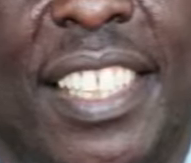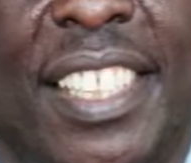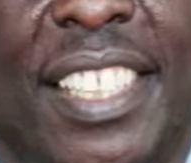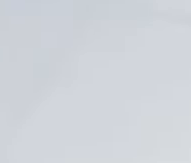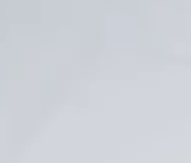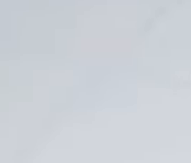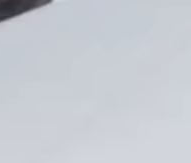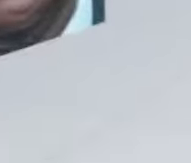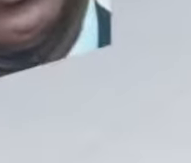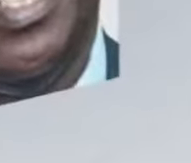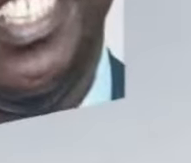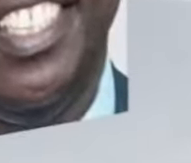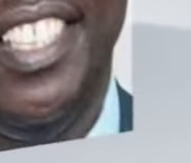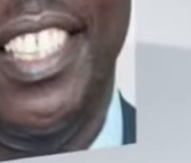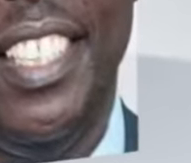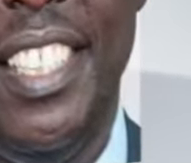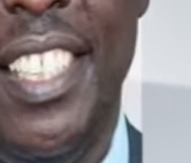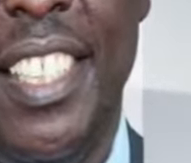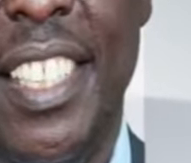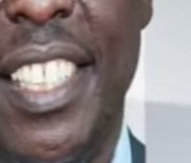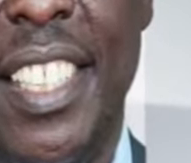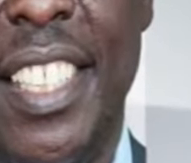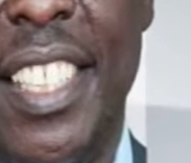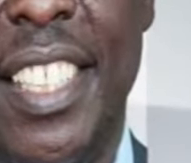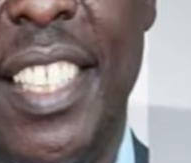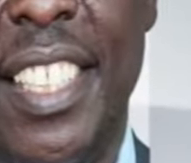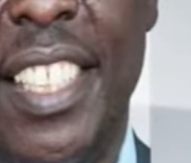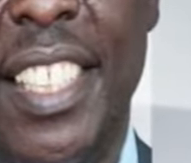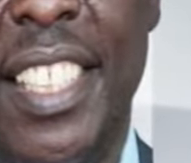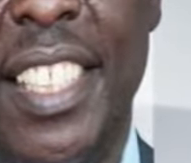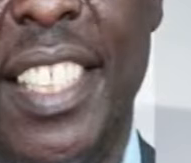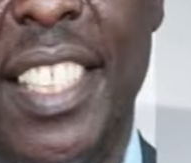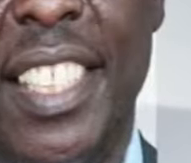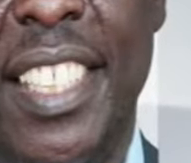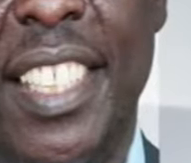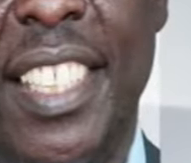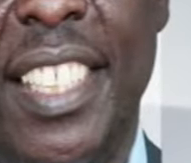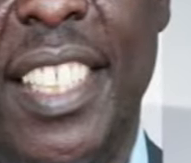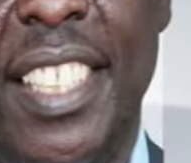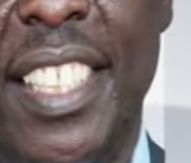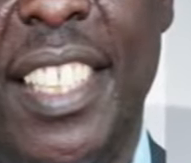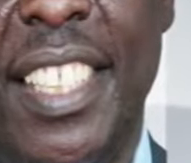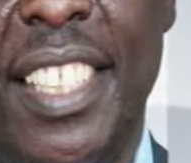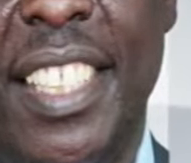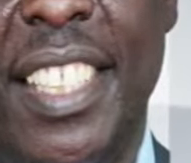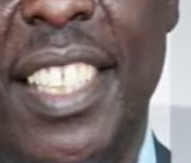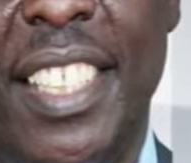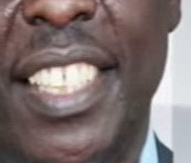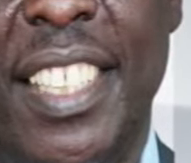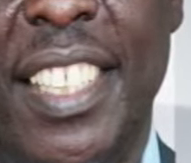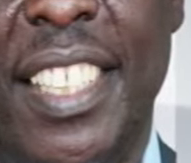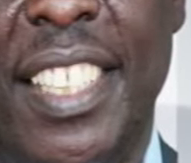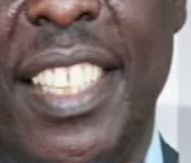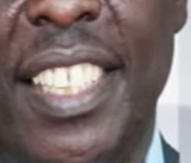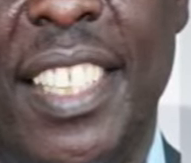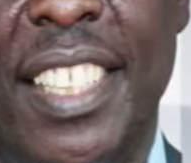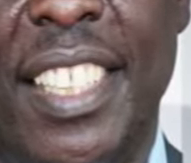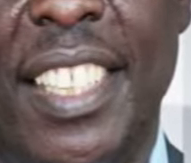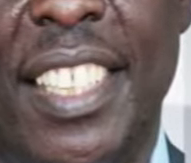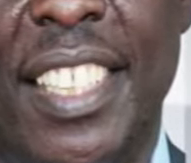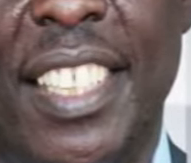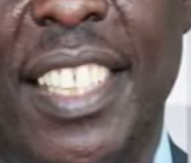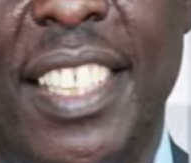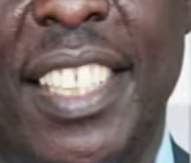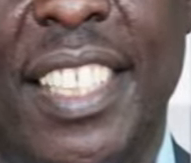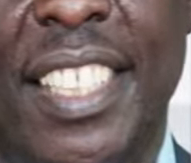nukuu, ningetaka kuwakumbusha baadhi ya viongozi hao kwamba japo Wakenya hawakuajiri moja kwa moja,